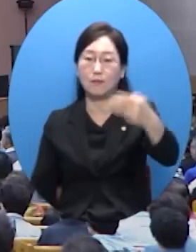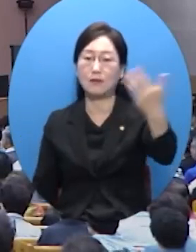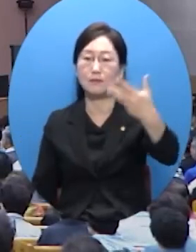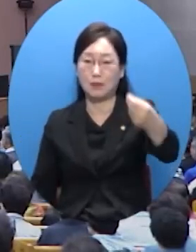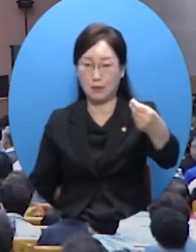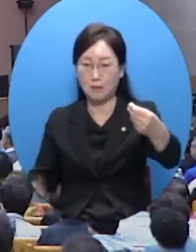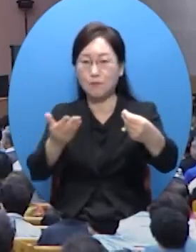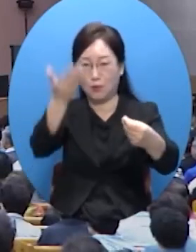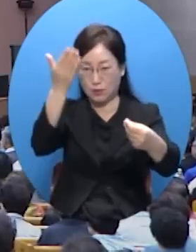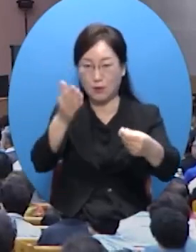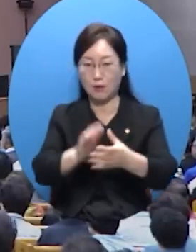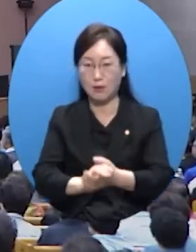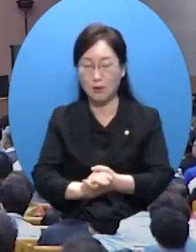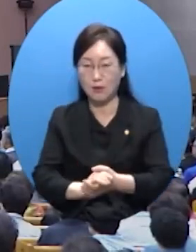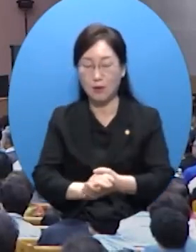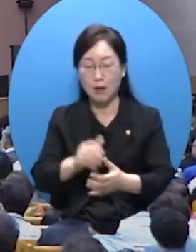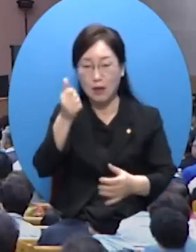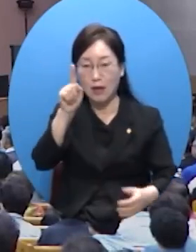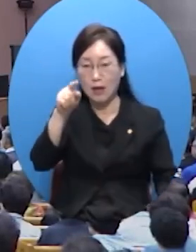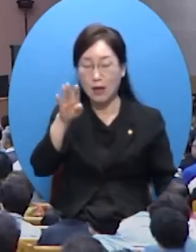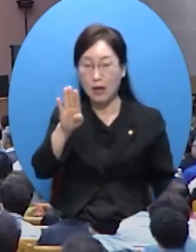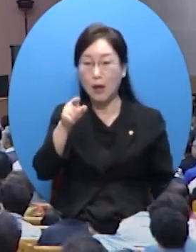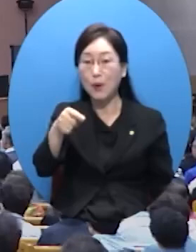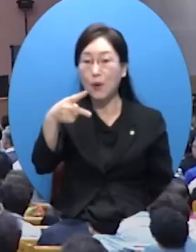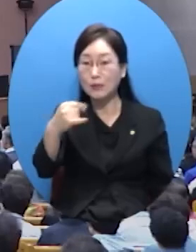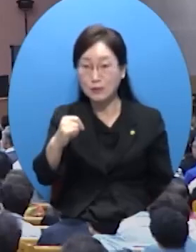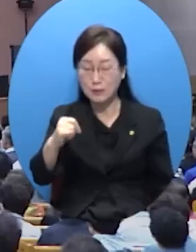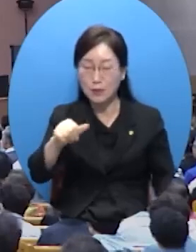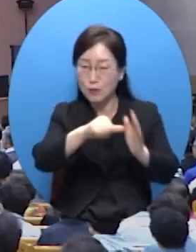넘습니다. 미국 하버드대학의 저명한